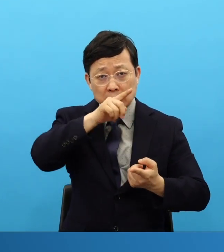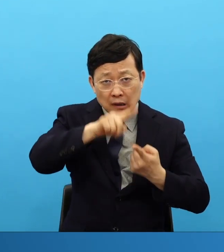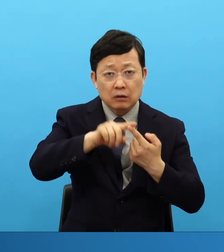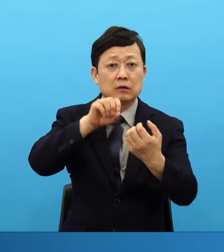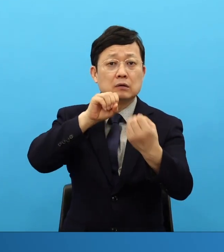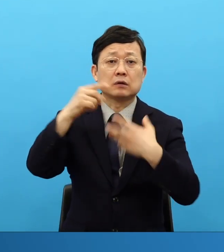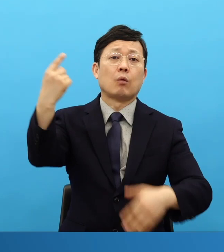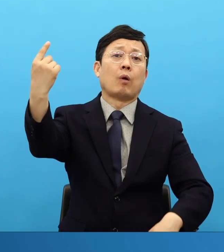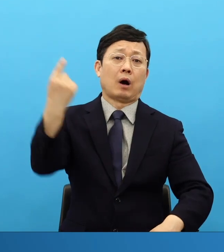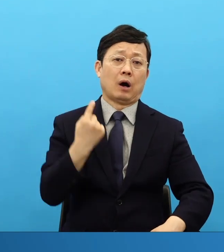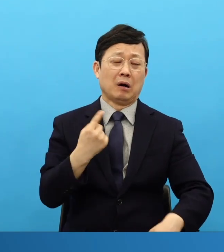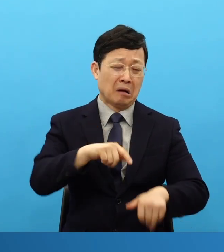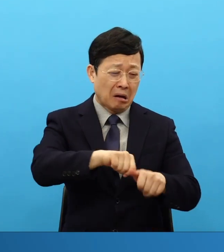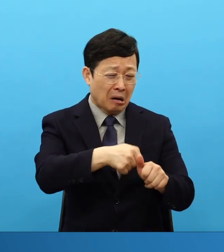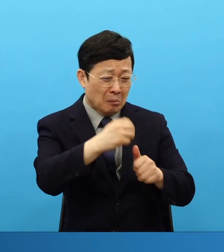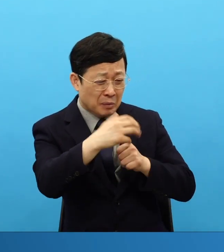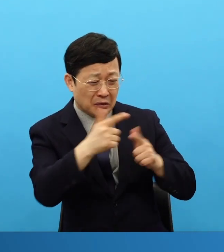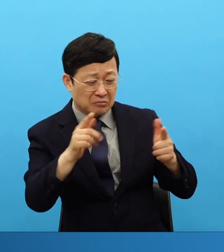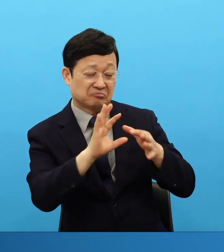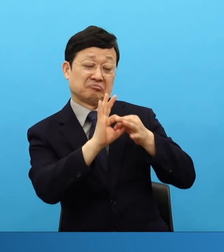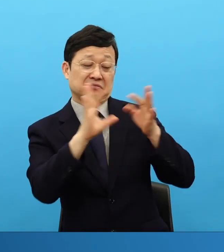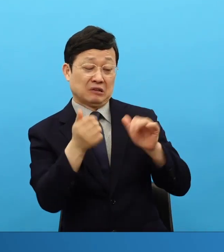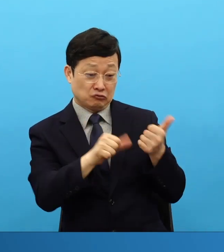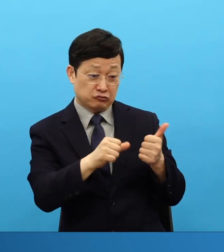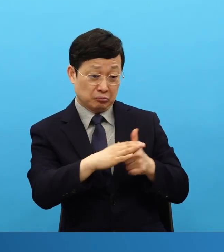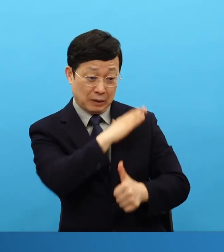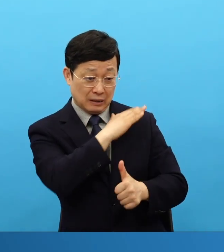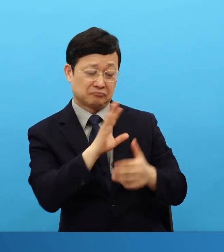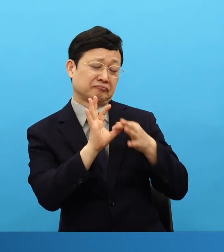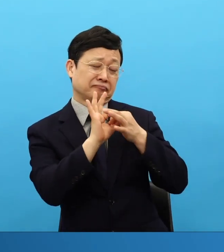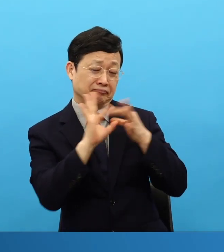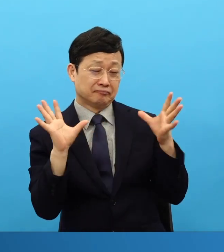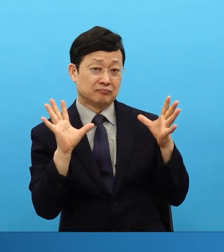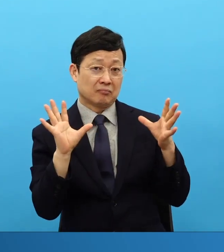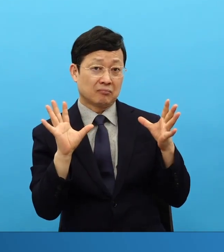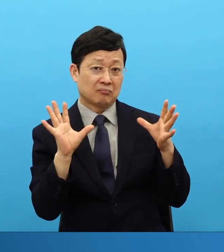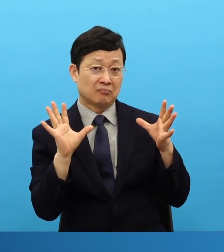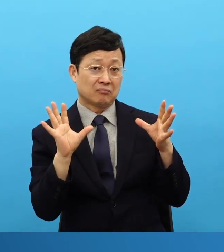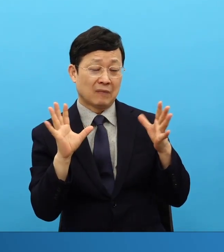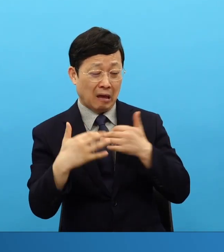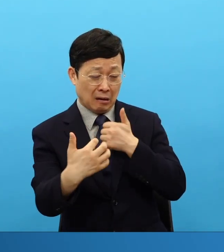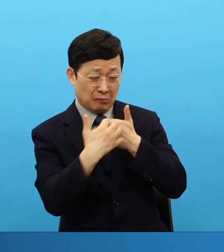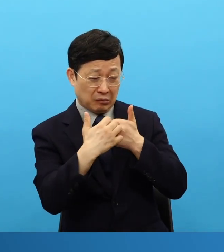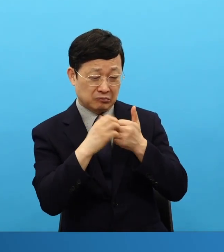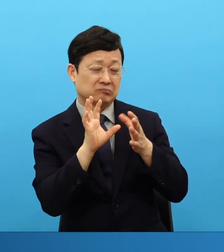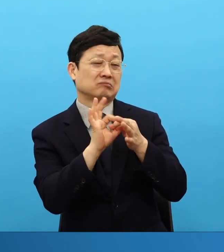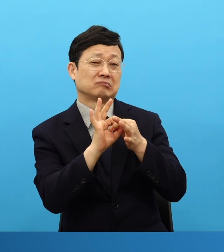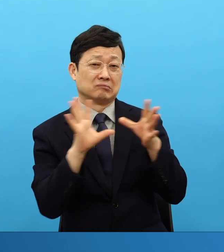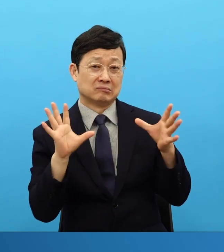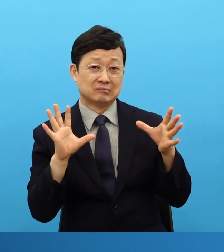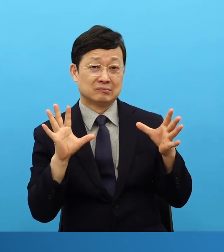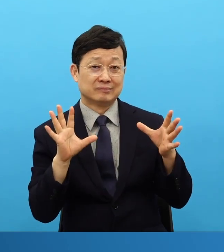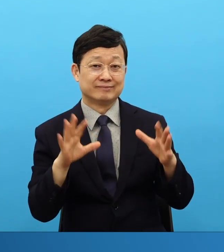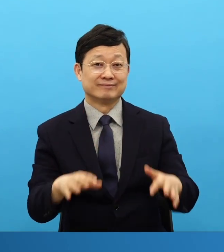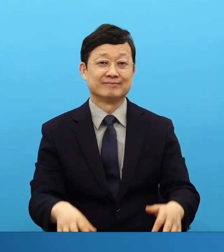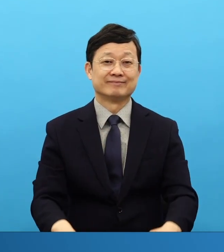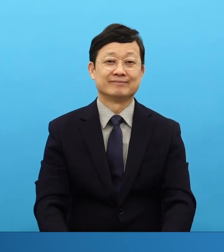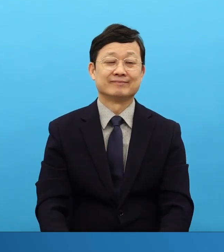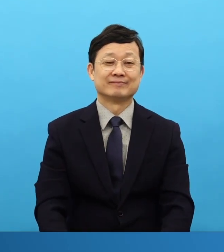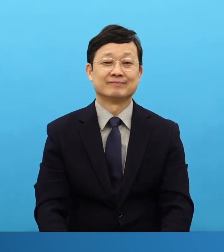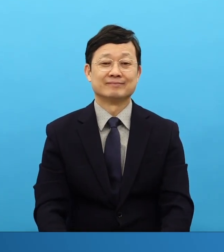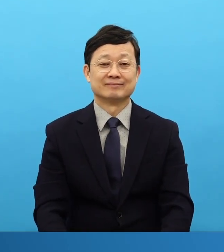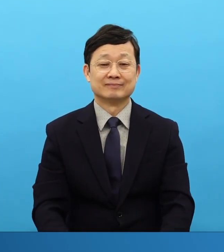핍박 상관없습니다. And so persecution didn't matter. 죽음 상관없습니다. Death didn't matter to them. 사람들 공격하는 거 상관없습니다. The attacks of people did not matter to